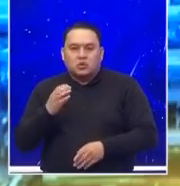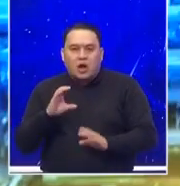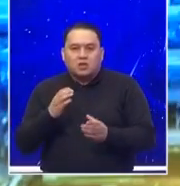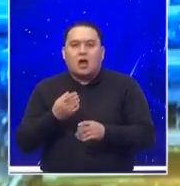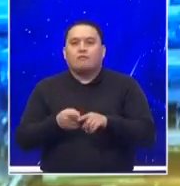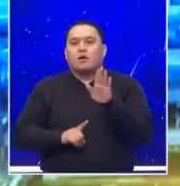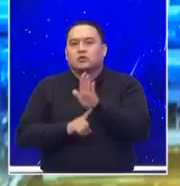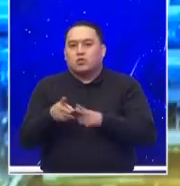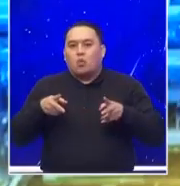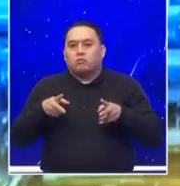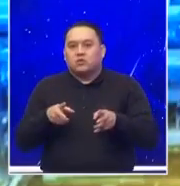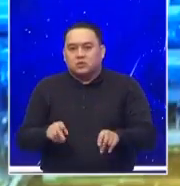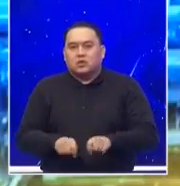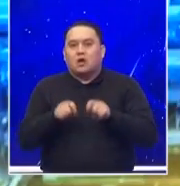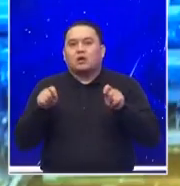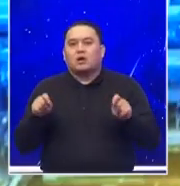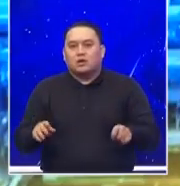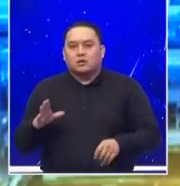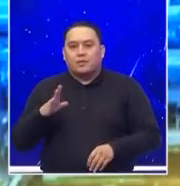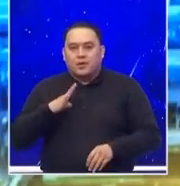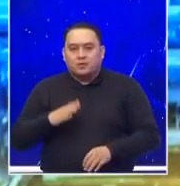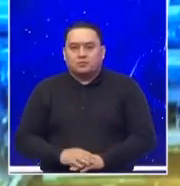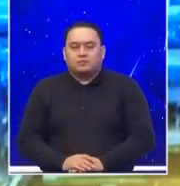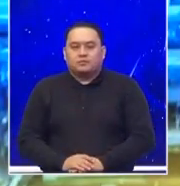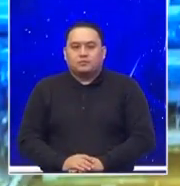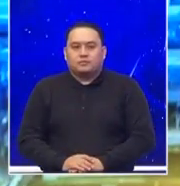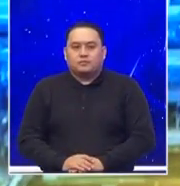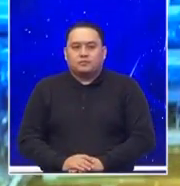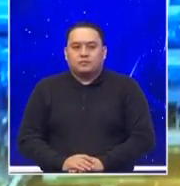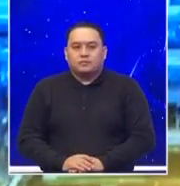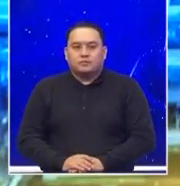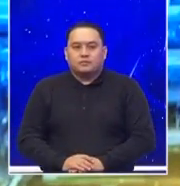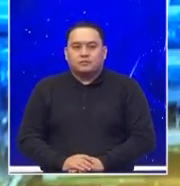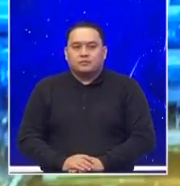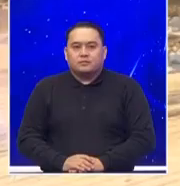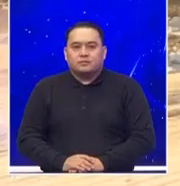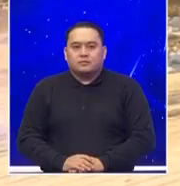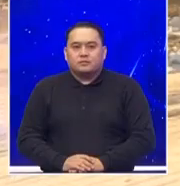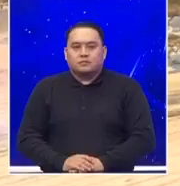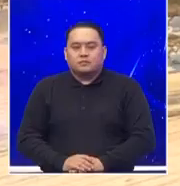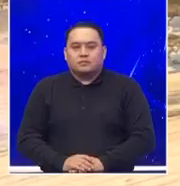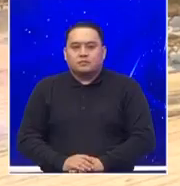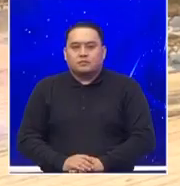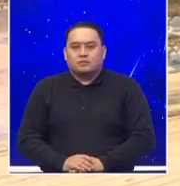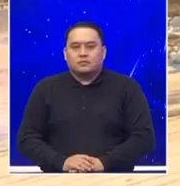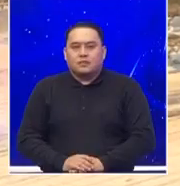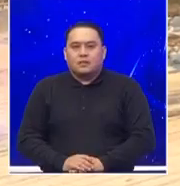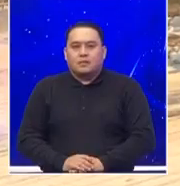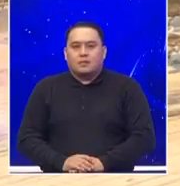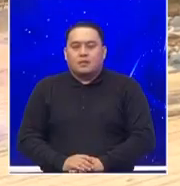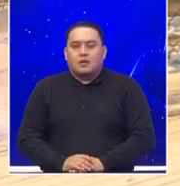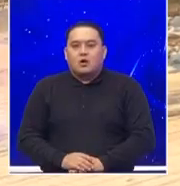руханият ордасының лентасы салтанатты түрде қиылып, көп игілігіне табысталды. Ақбастау мәдениет үйінің